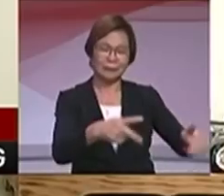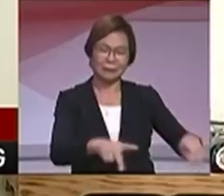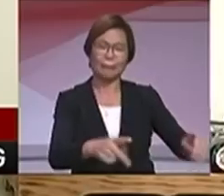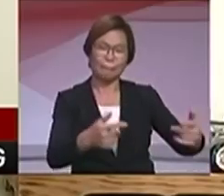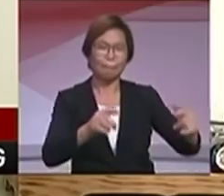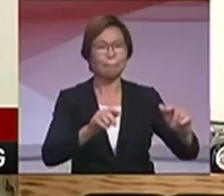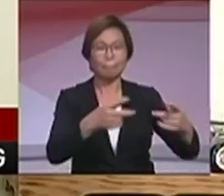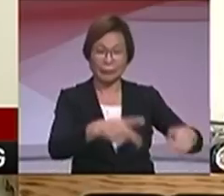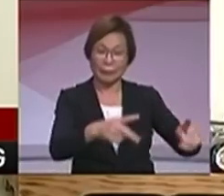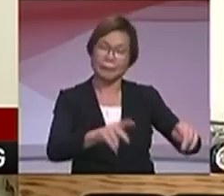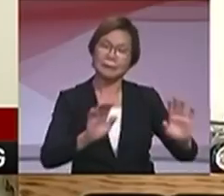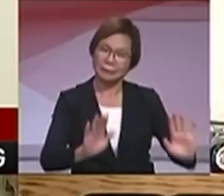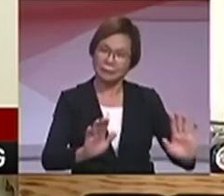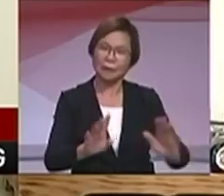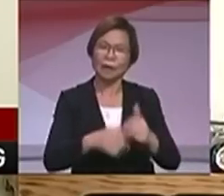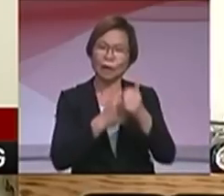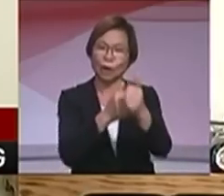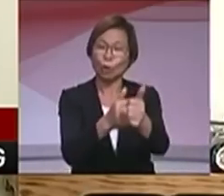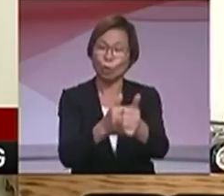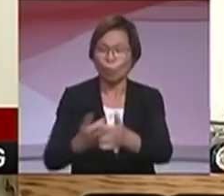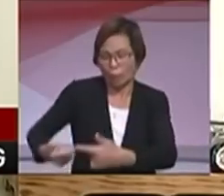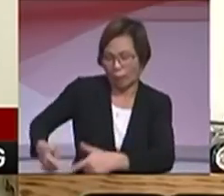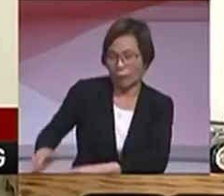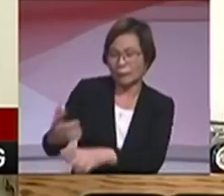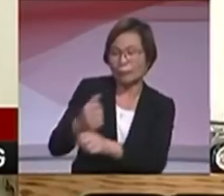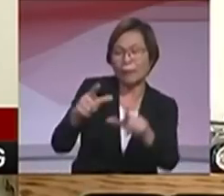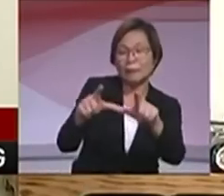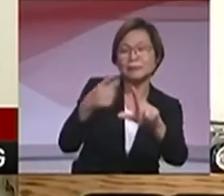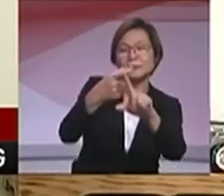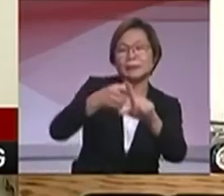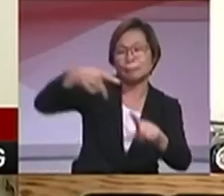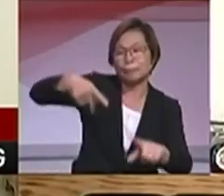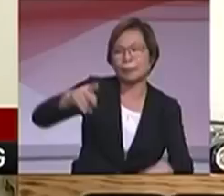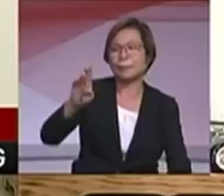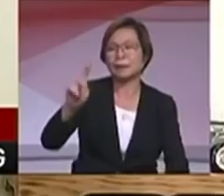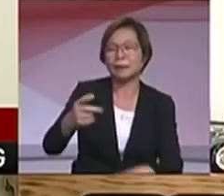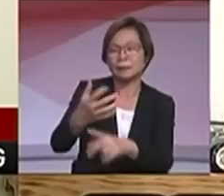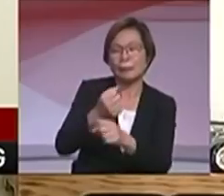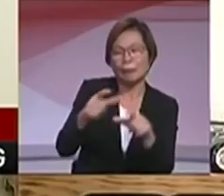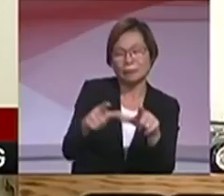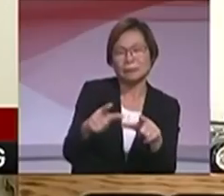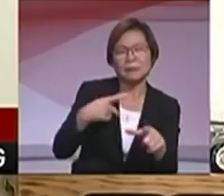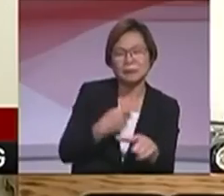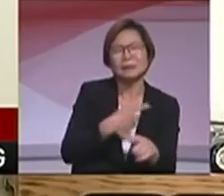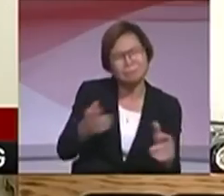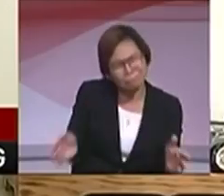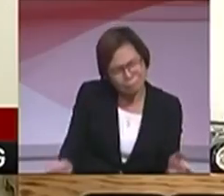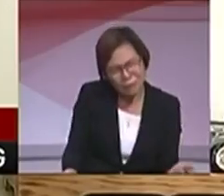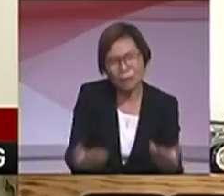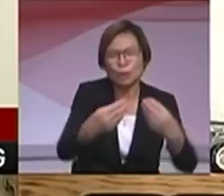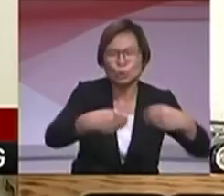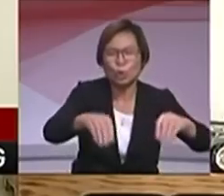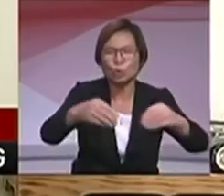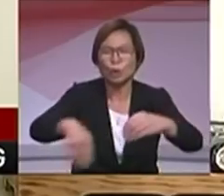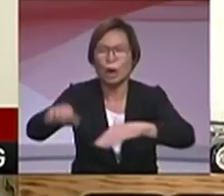dan tertakluk kepada kebenaran daripada pihak berkuasa tempatan. Dan kita menggalakkan jualan